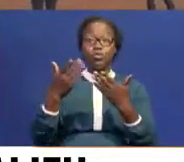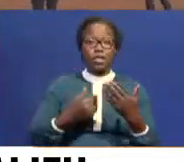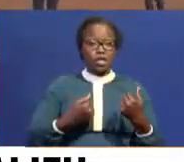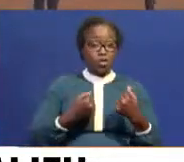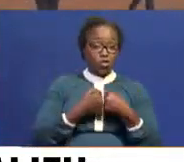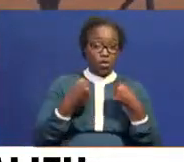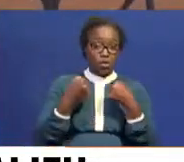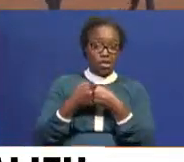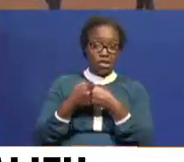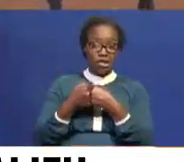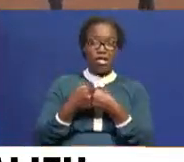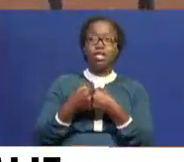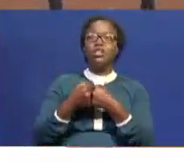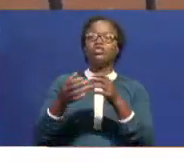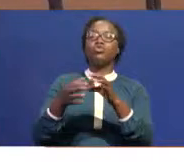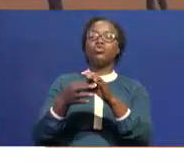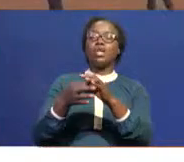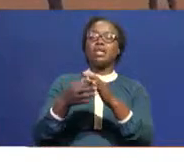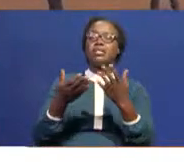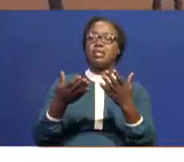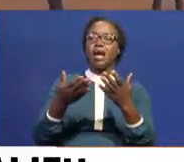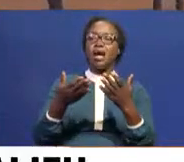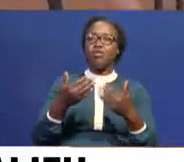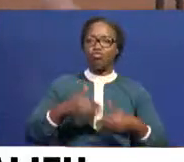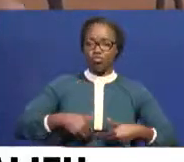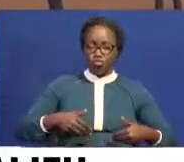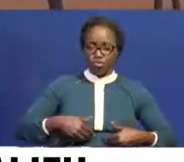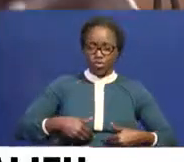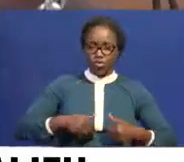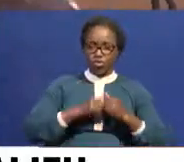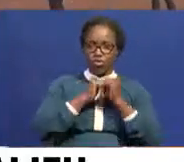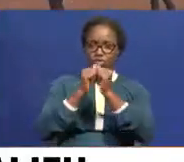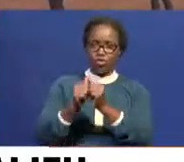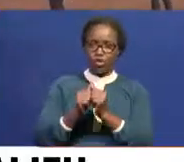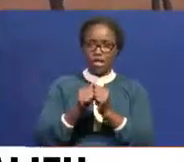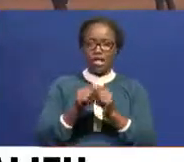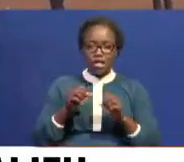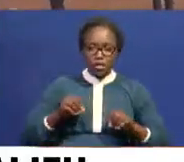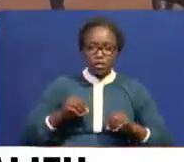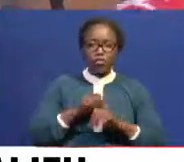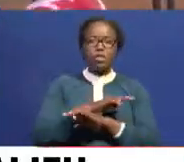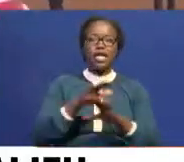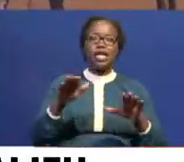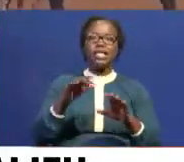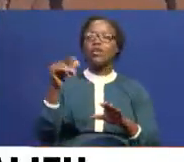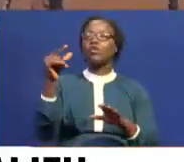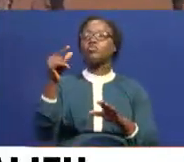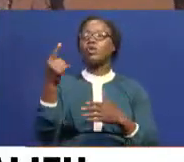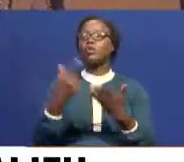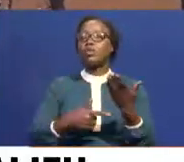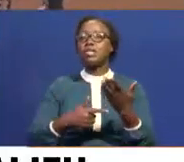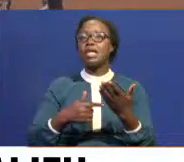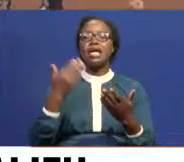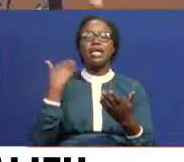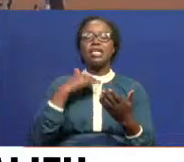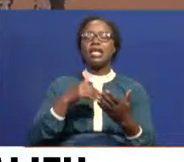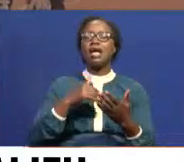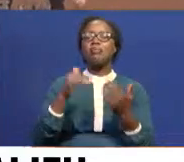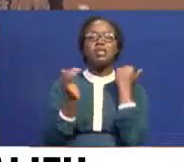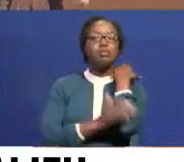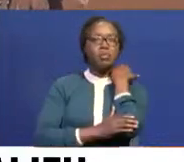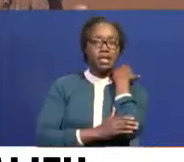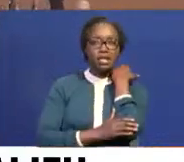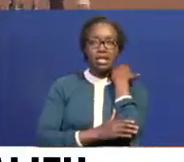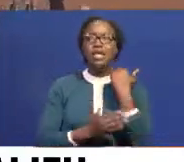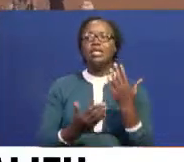tournament ni kuleta vijana mahali pamoja to spread the gospel ya crime si poa. Na yenyewe crime si poa, vijana